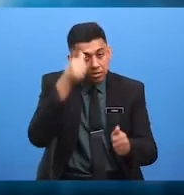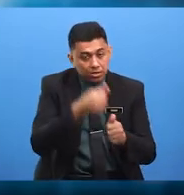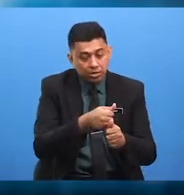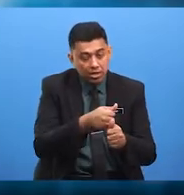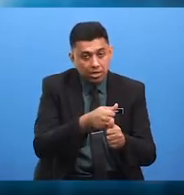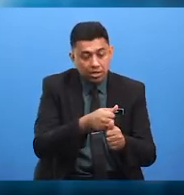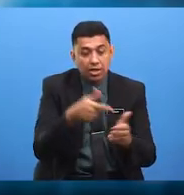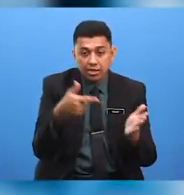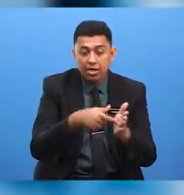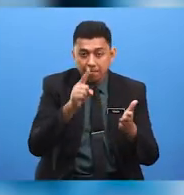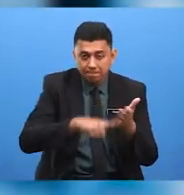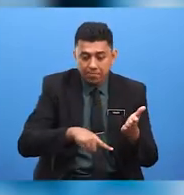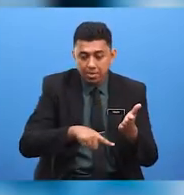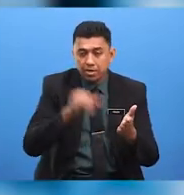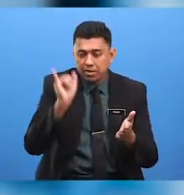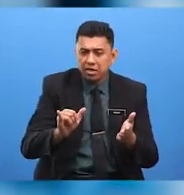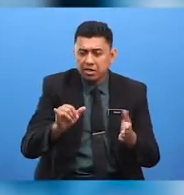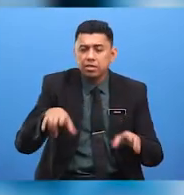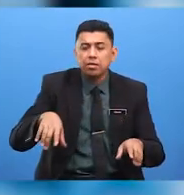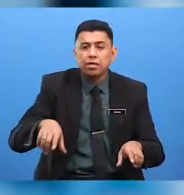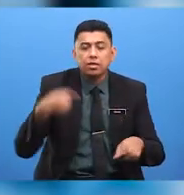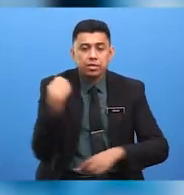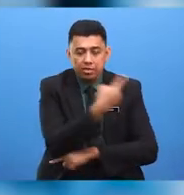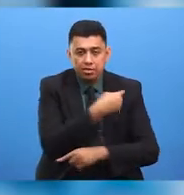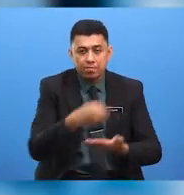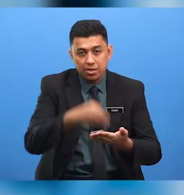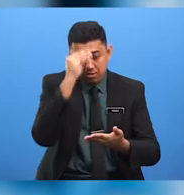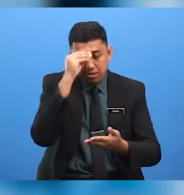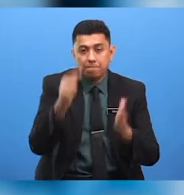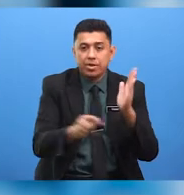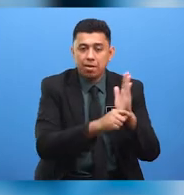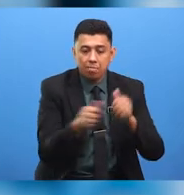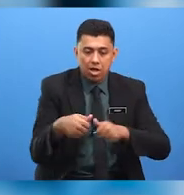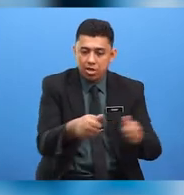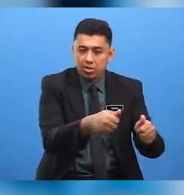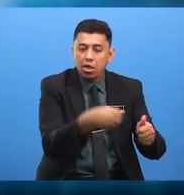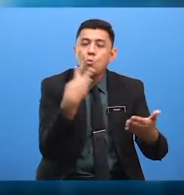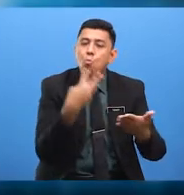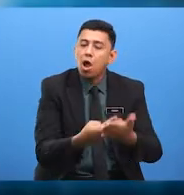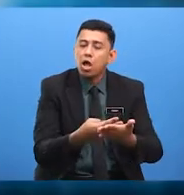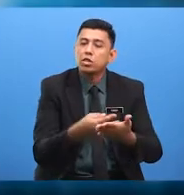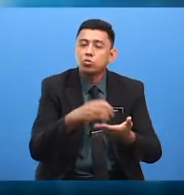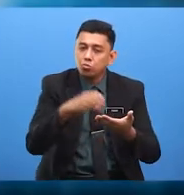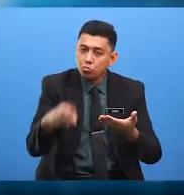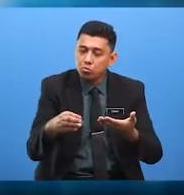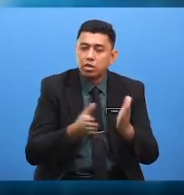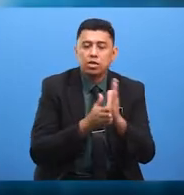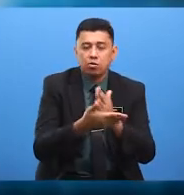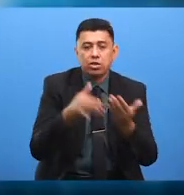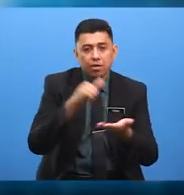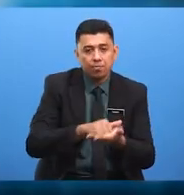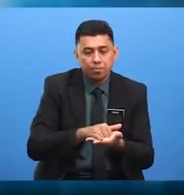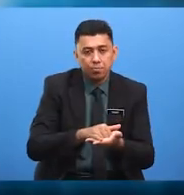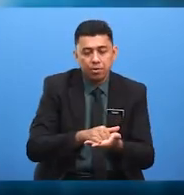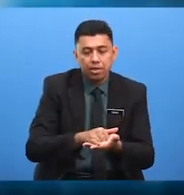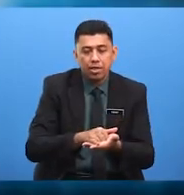yang telah kita pelajari tadi kerajaan perlu menambah aliran uang tunai dalam pasaran oleh itu kerajaan